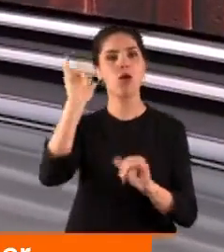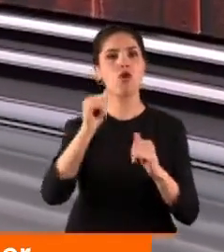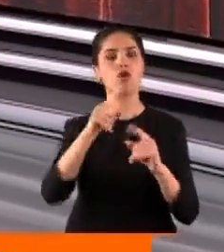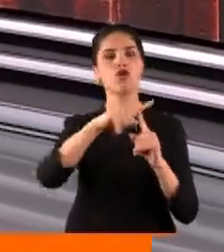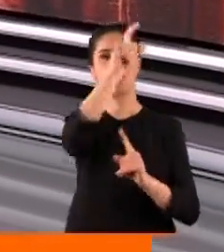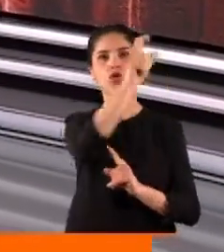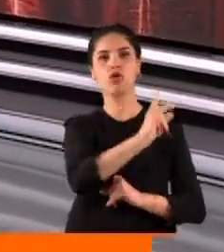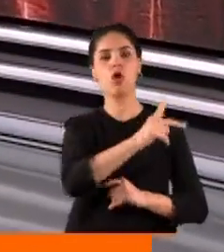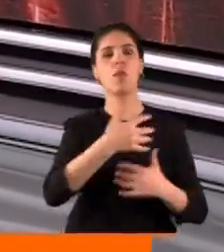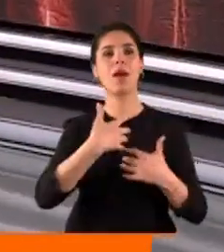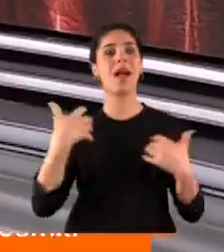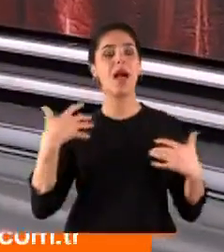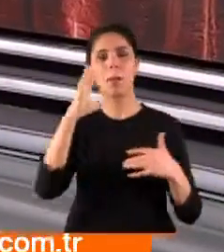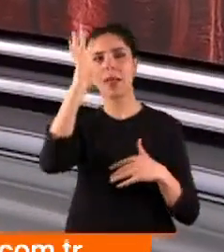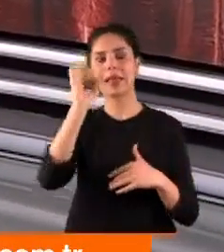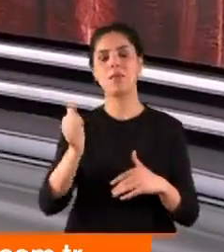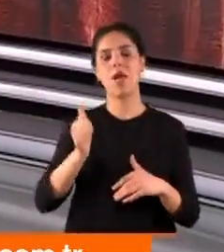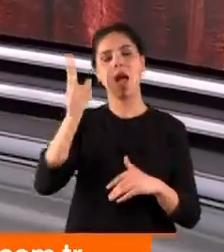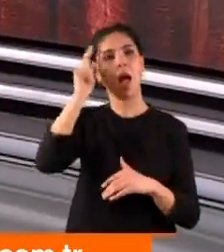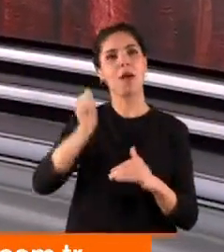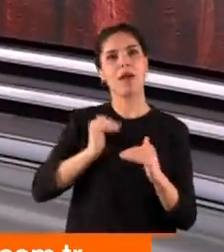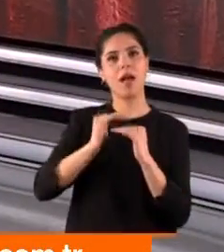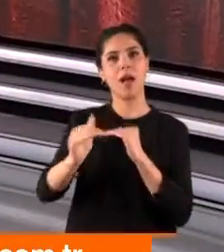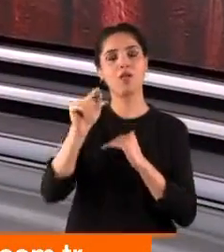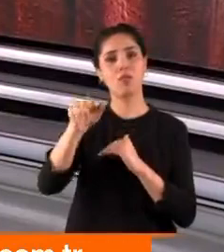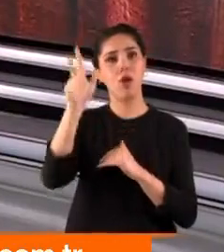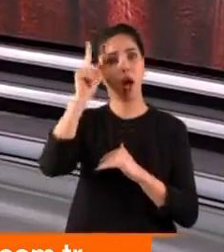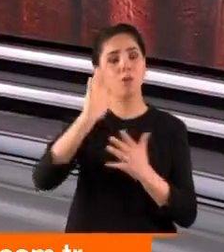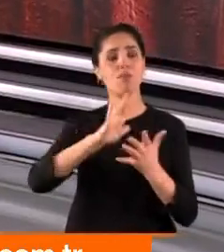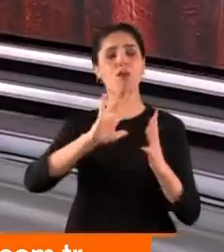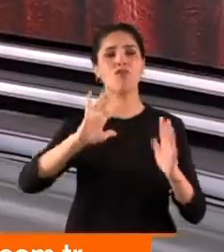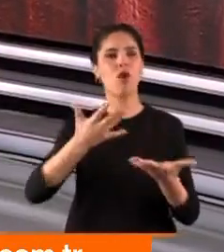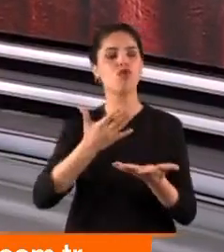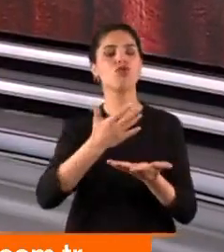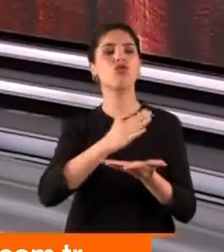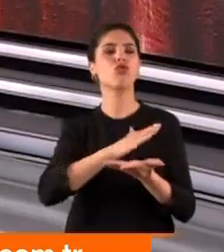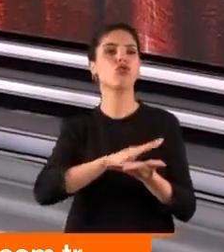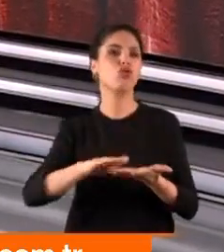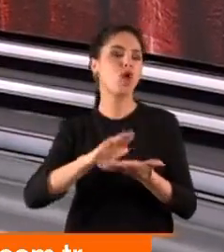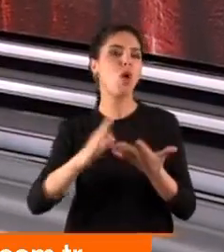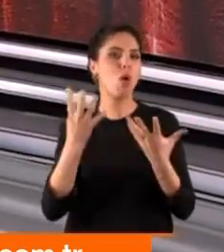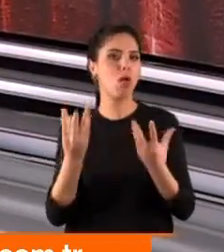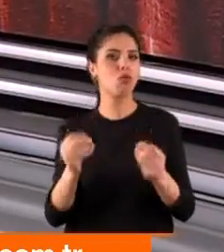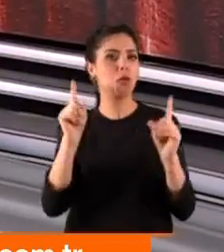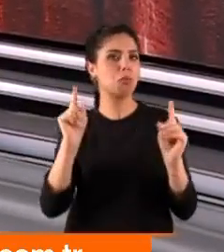Kahramanlar Amerikan askerleri. Bakalım bu film Amerika'nın bozulan imajını düzeltebilecek mi?